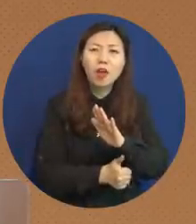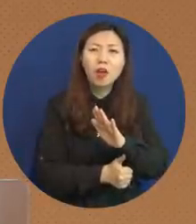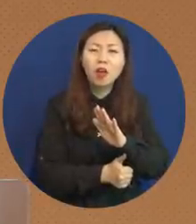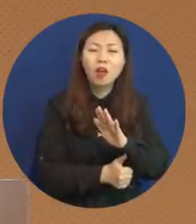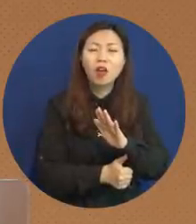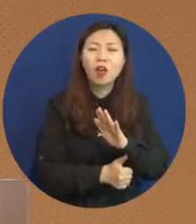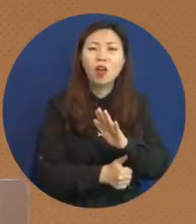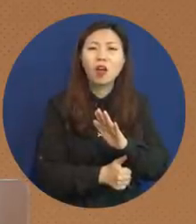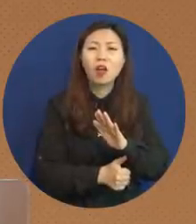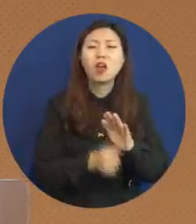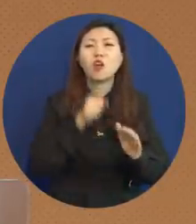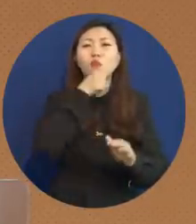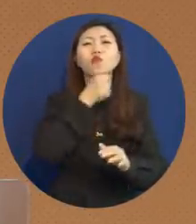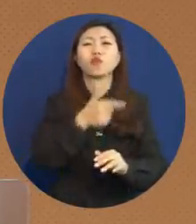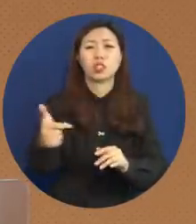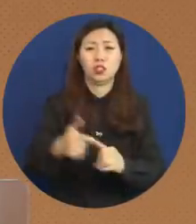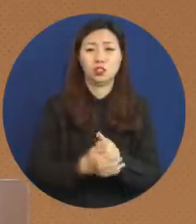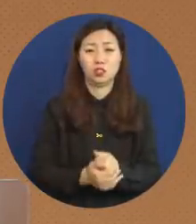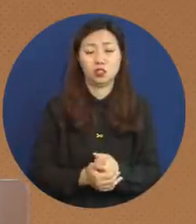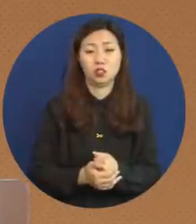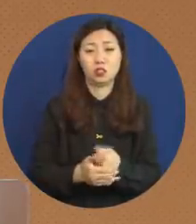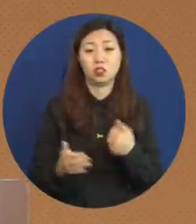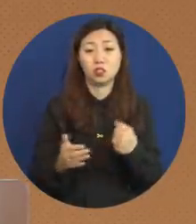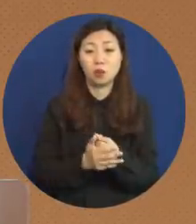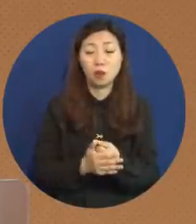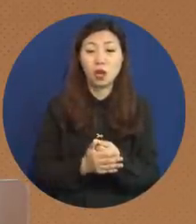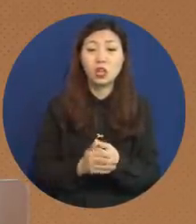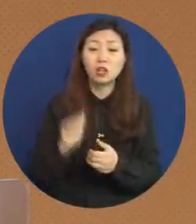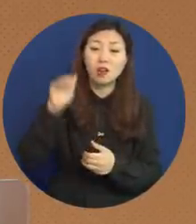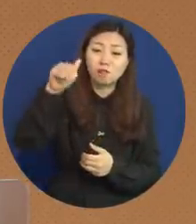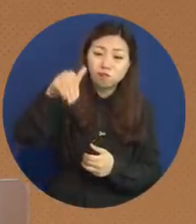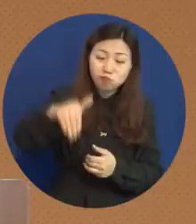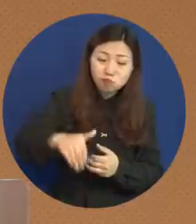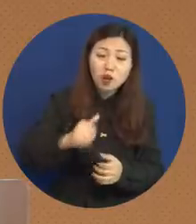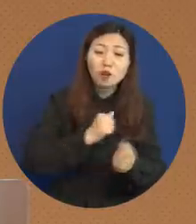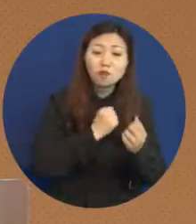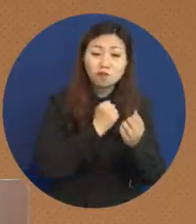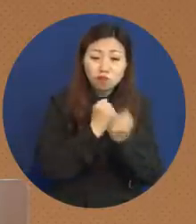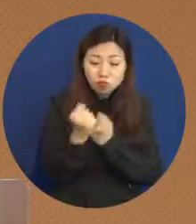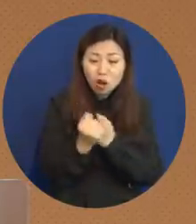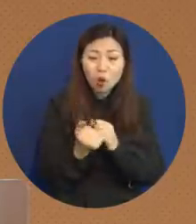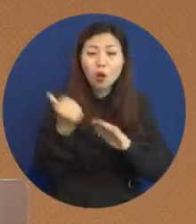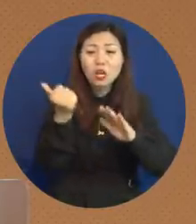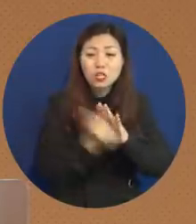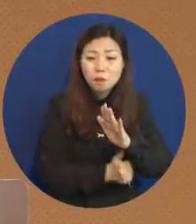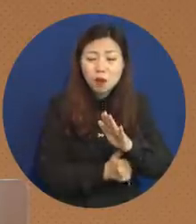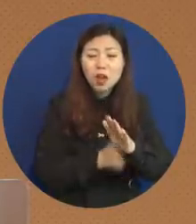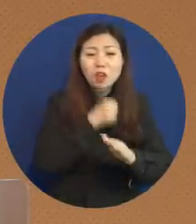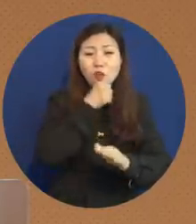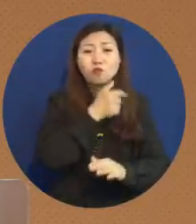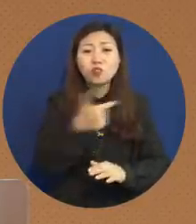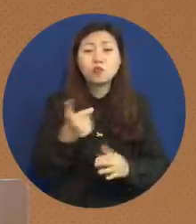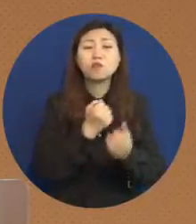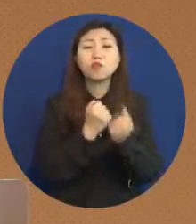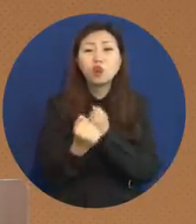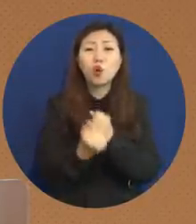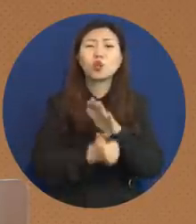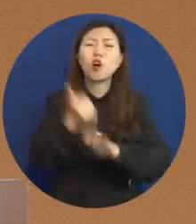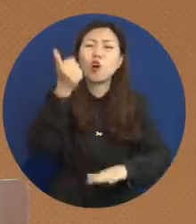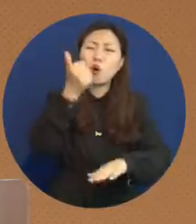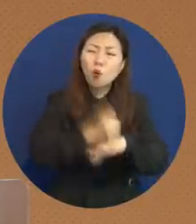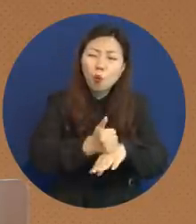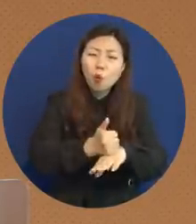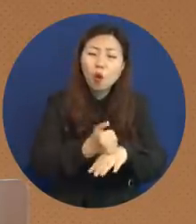하강할 때는 실패할 확률이 높음에도 불구하고 성공하는 케이스가 가끔 생기는 것은 소위